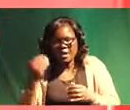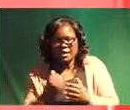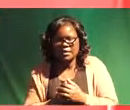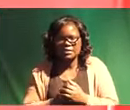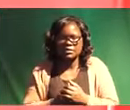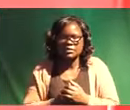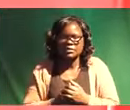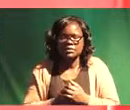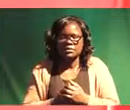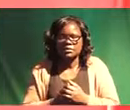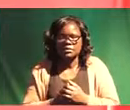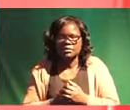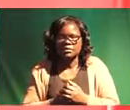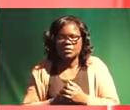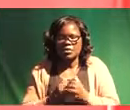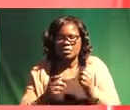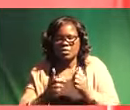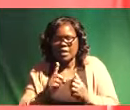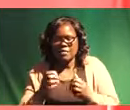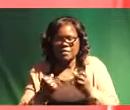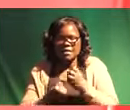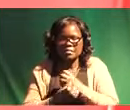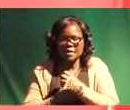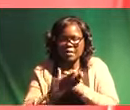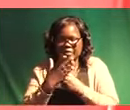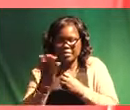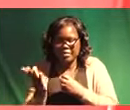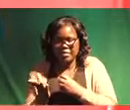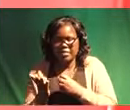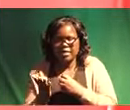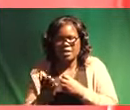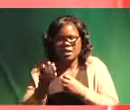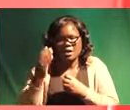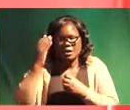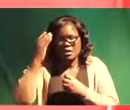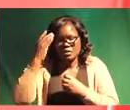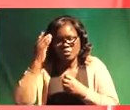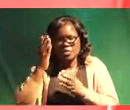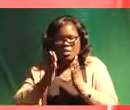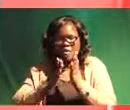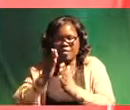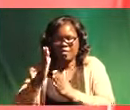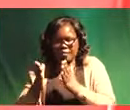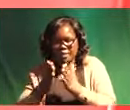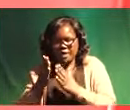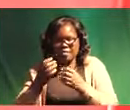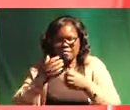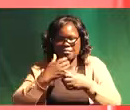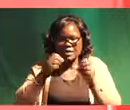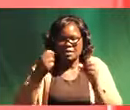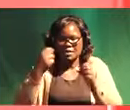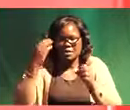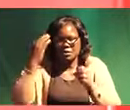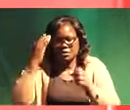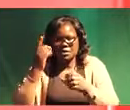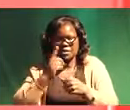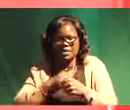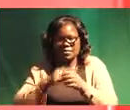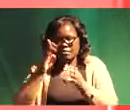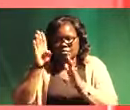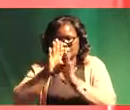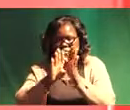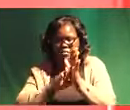amesema Waliboi ambayo tulikuelezea kule na inajua una mipango. Mheshimiwa rais nasema ulipoweka Biblia